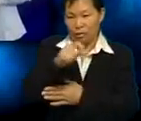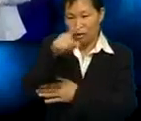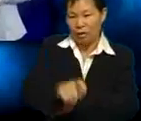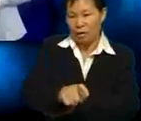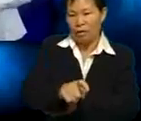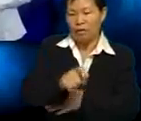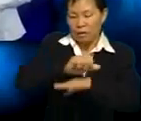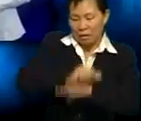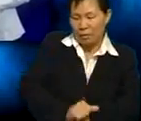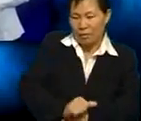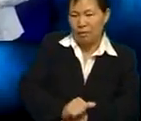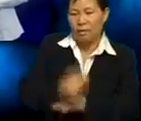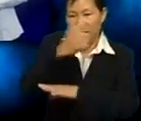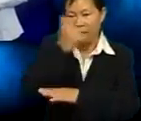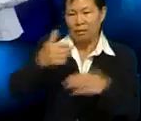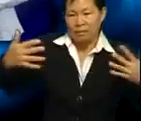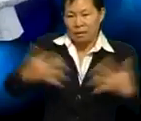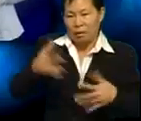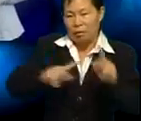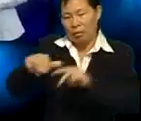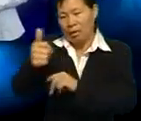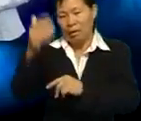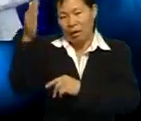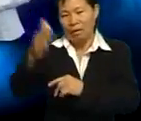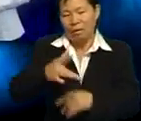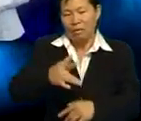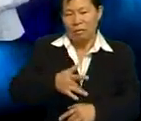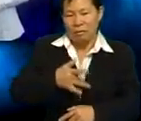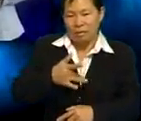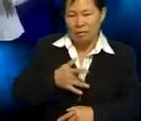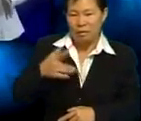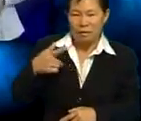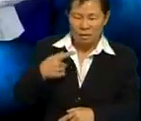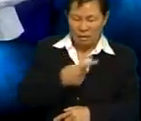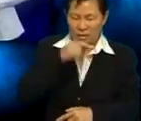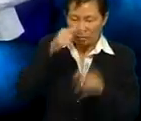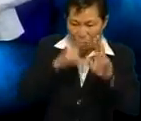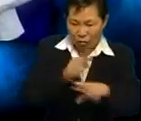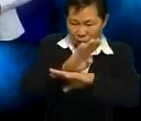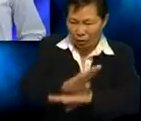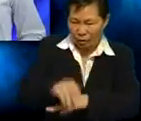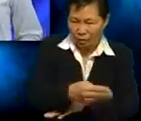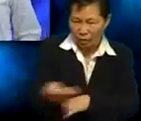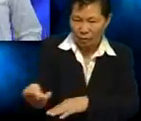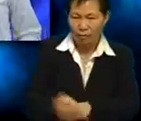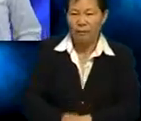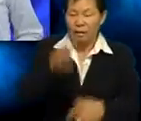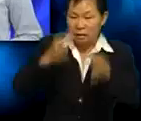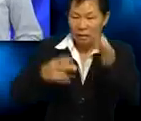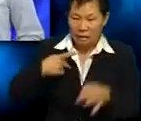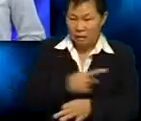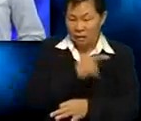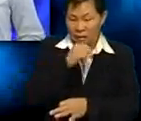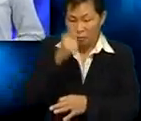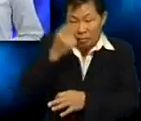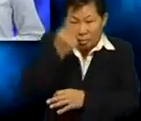seharusnya diamalkan kerana takut orang lain akan mengatakan kita tidak menghormati budaya mereka. Sekiranya kita